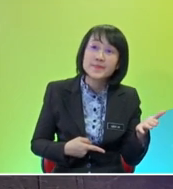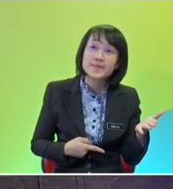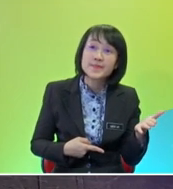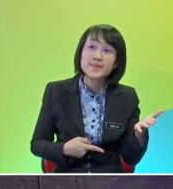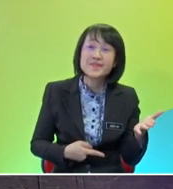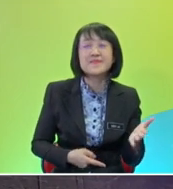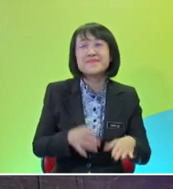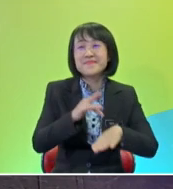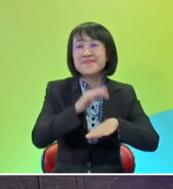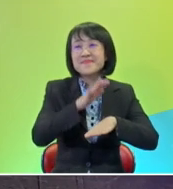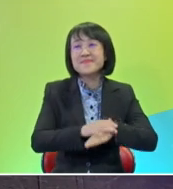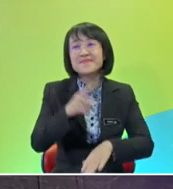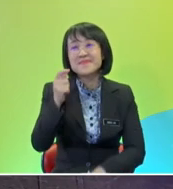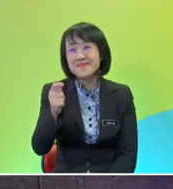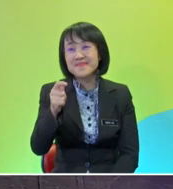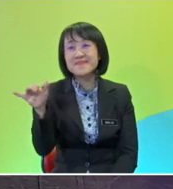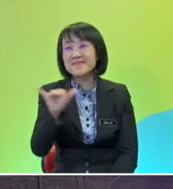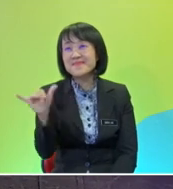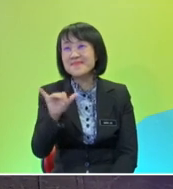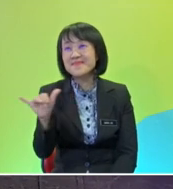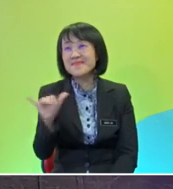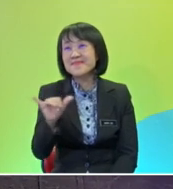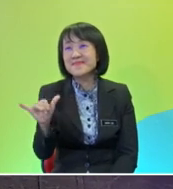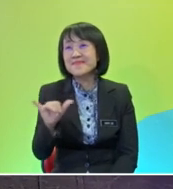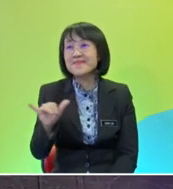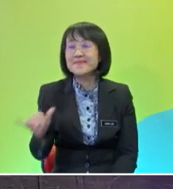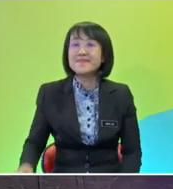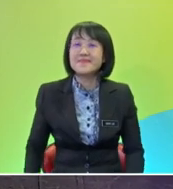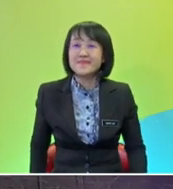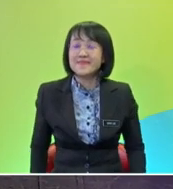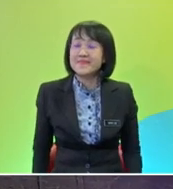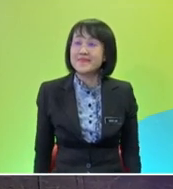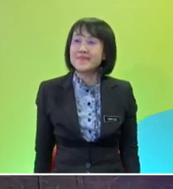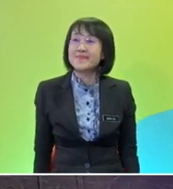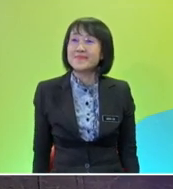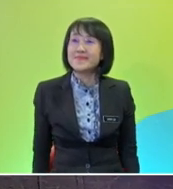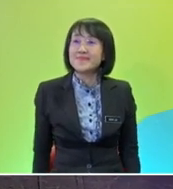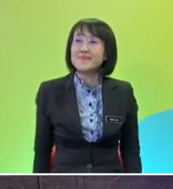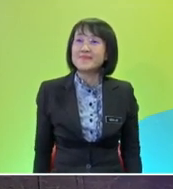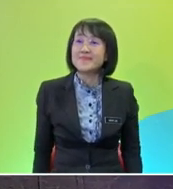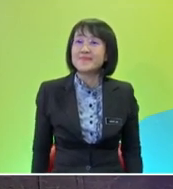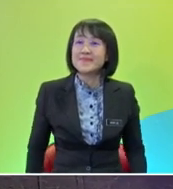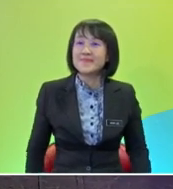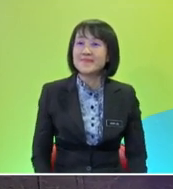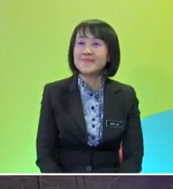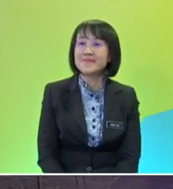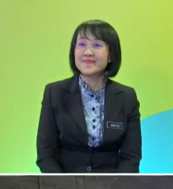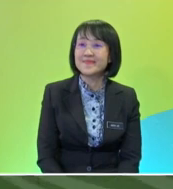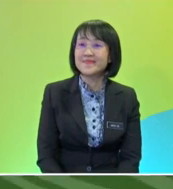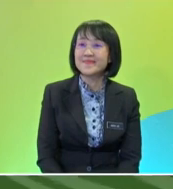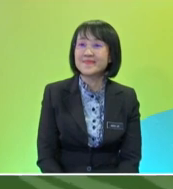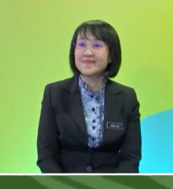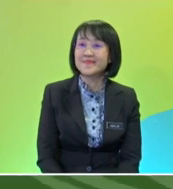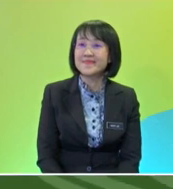Oh, nyamuk tiruk juga. Nyamuk tiruk juga. Okey. Adik Pejun, Pejun boleh tak tolong bacakan? Ya,